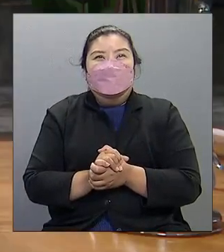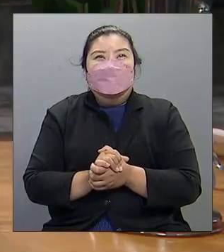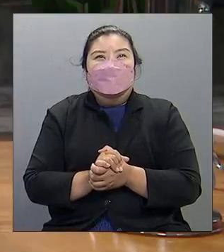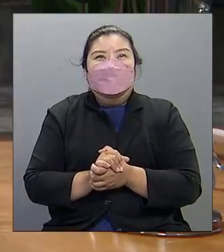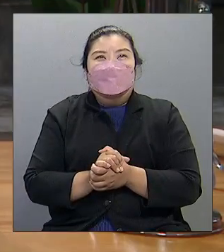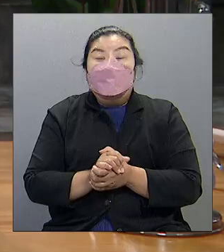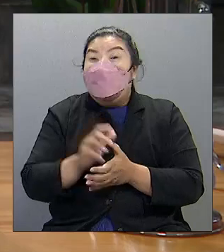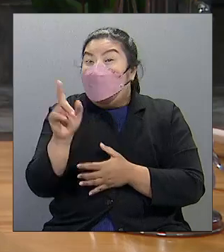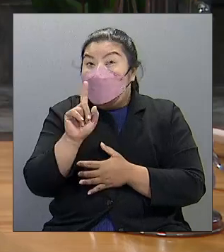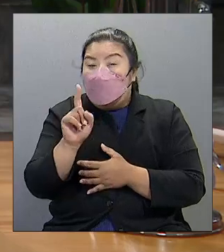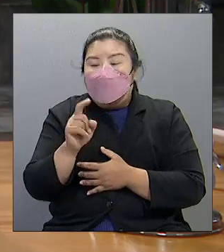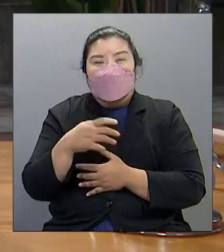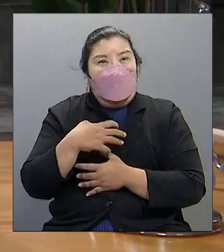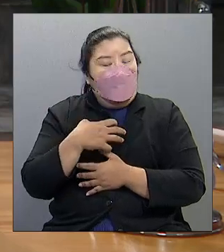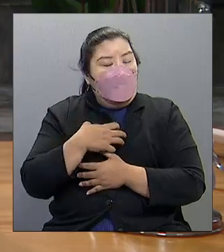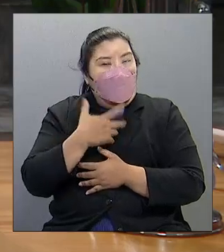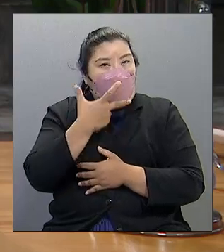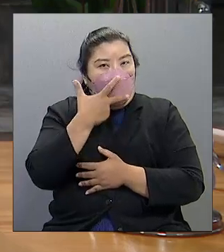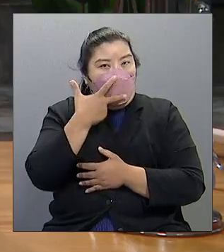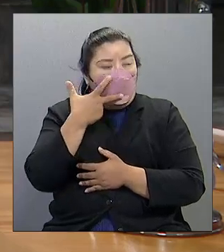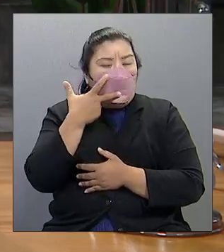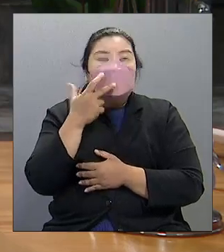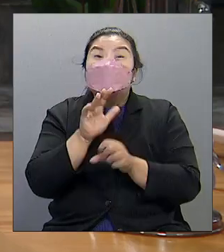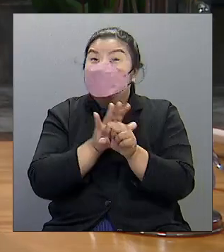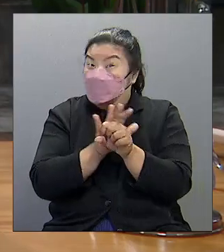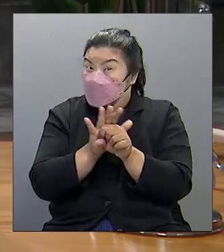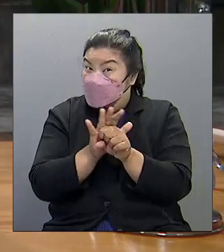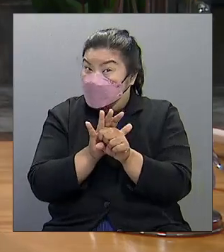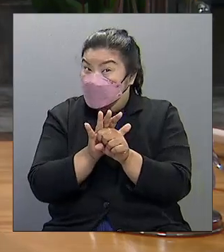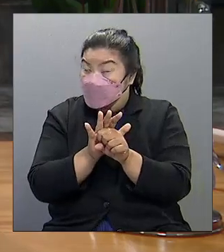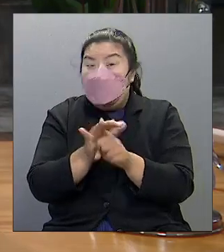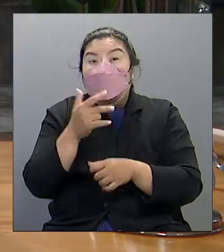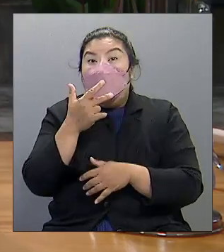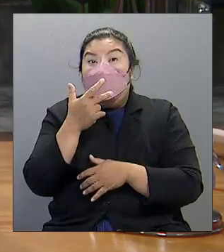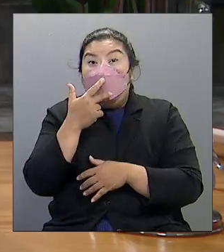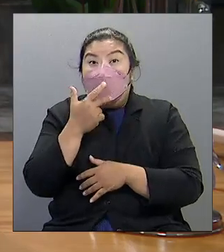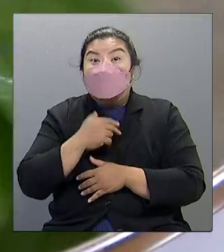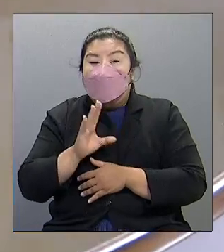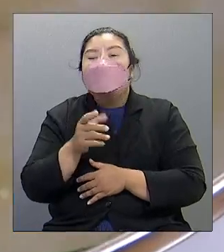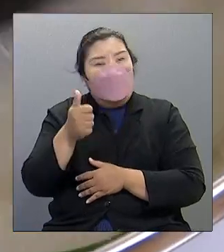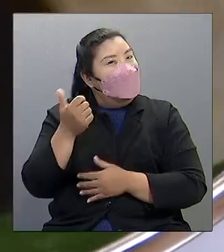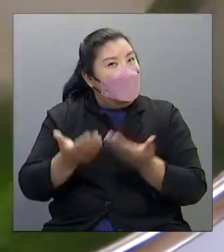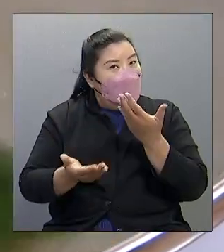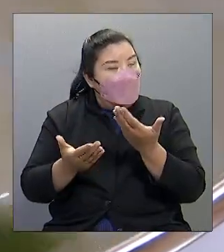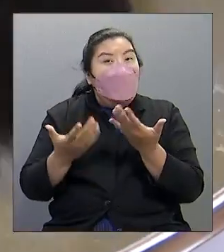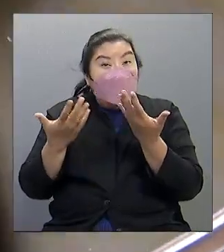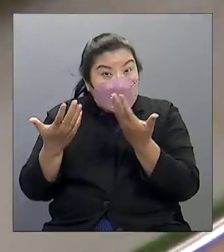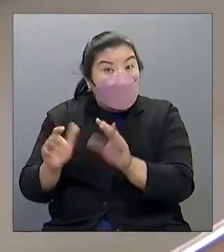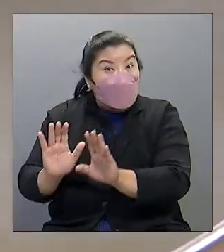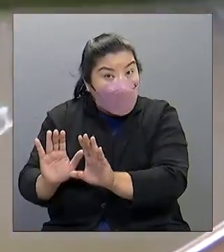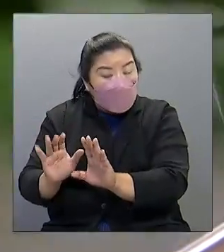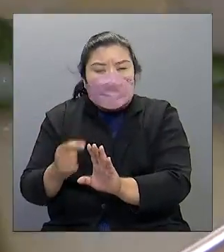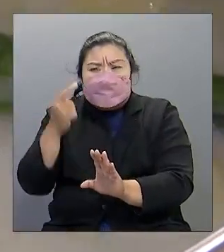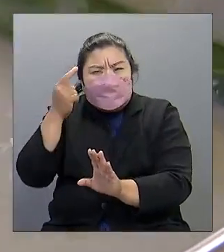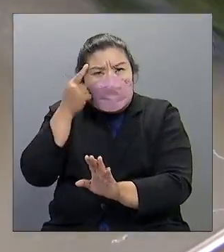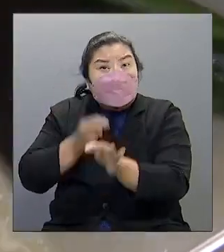สำหรบผู้ทต้การควบคุมน้ตาลนะคะขั้นตอนการใส่น้ตาลตัดออกไปได้เลยค่ะไว้เสรก่อน แลคผสมสารให้ความหวาน